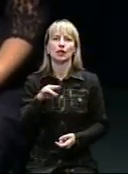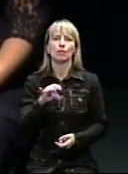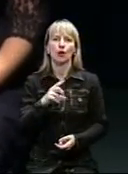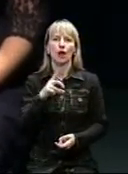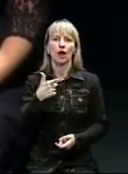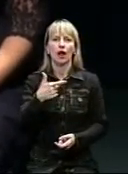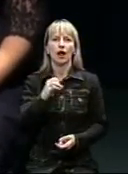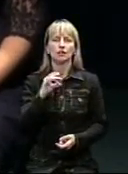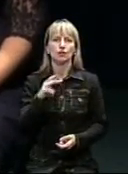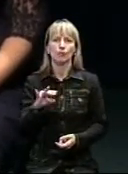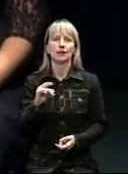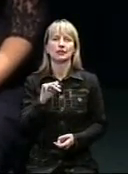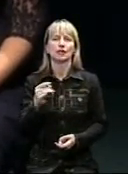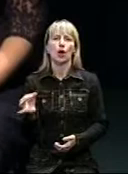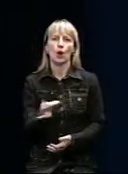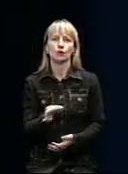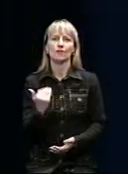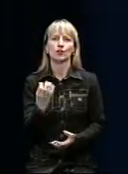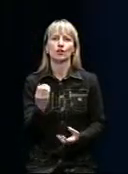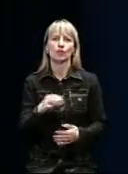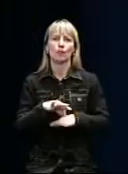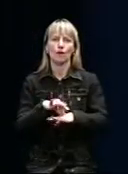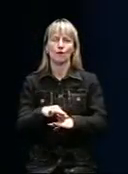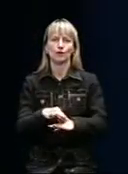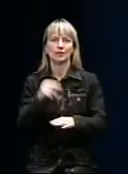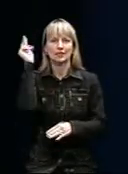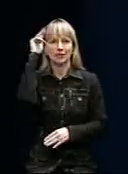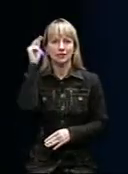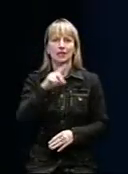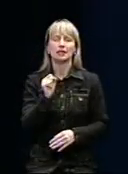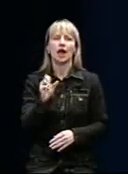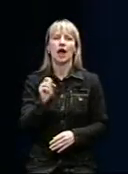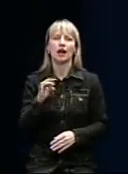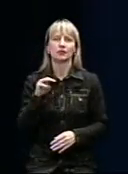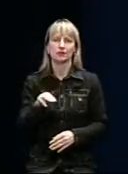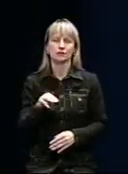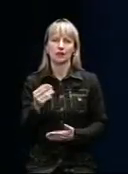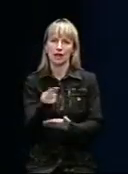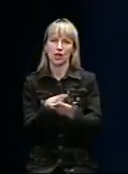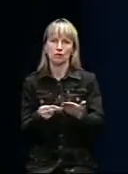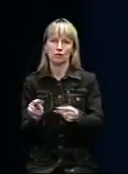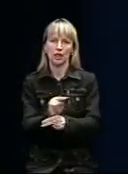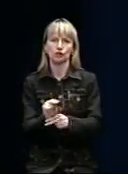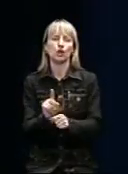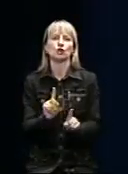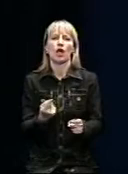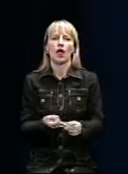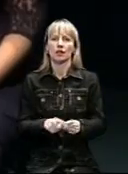Хортицею. Ви ще проводите заняття з арт-терапії. Розкажіть, що це